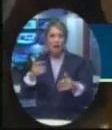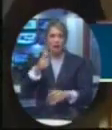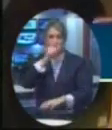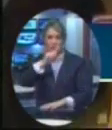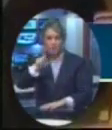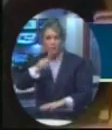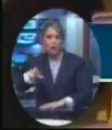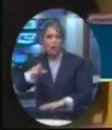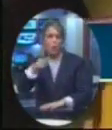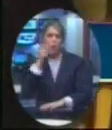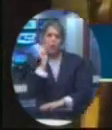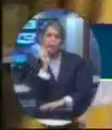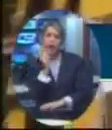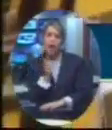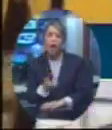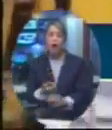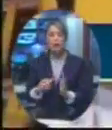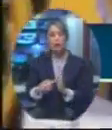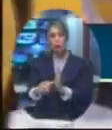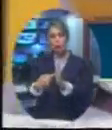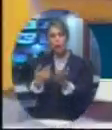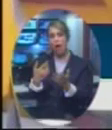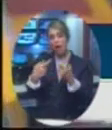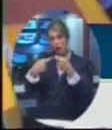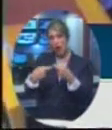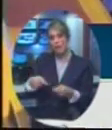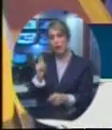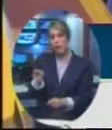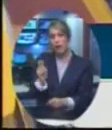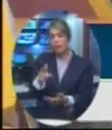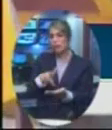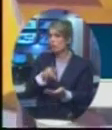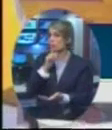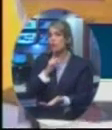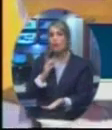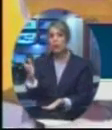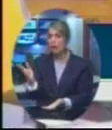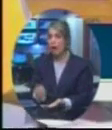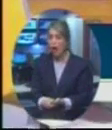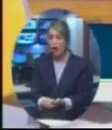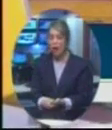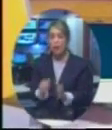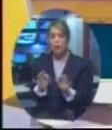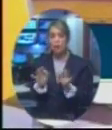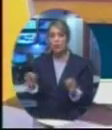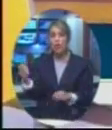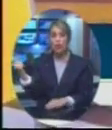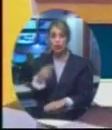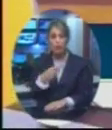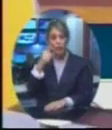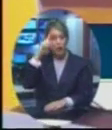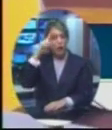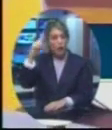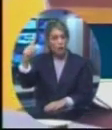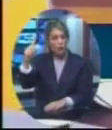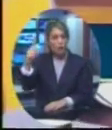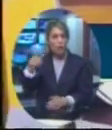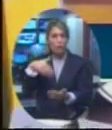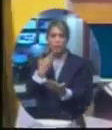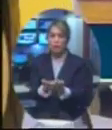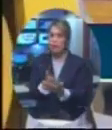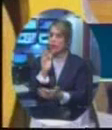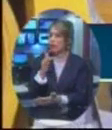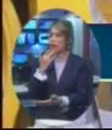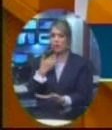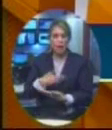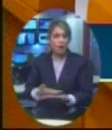מוסר למשל חברי פרלמנט בסוריה, אבל בתחילת השבוע היה נדמה שלא יעלו הצעות כאלה, אז מה קרה נכון,